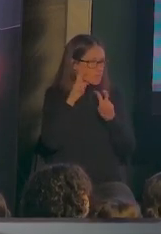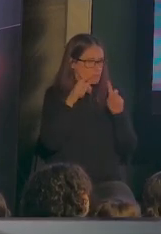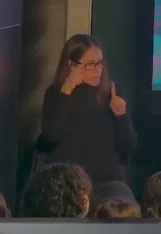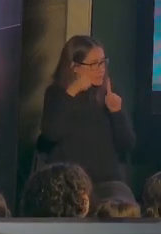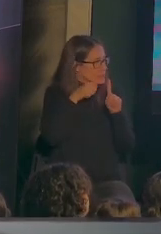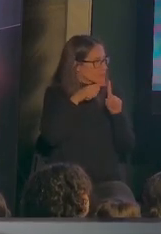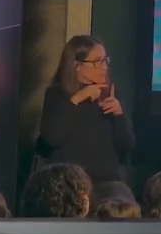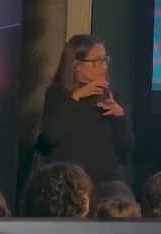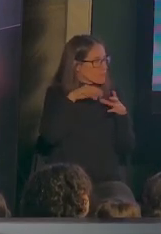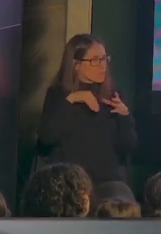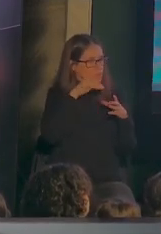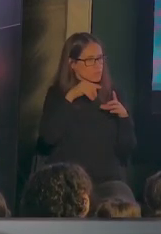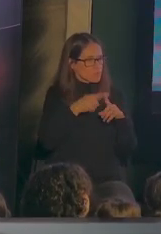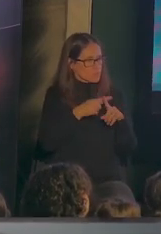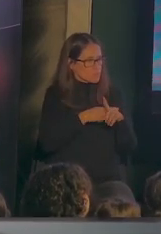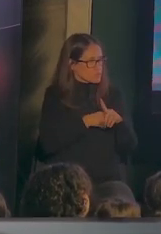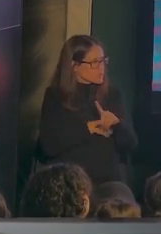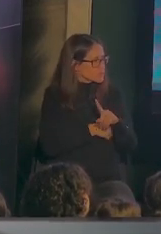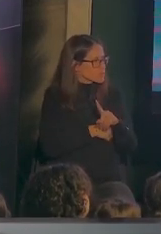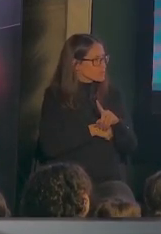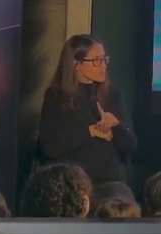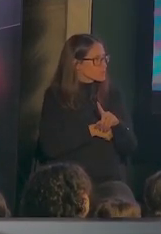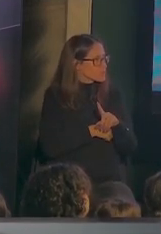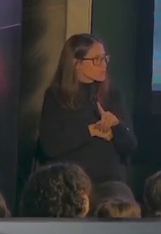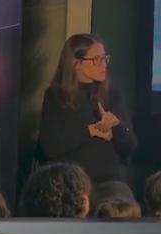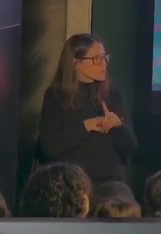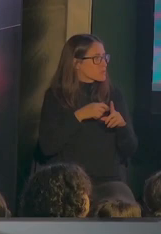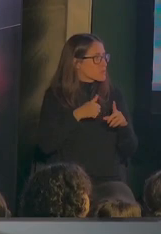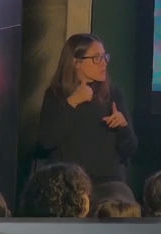com més muntat, el sabor també